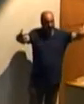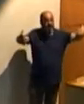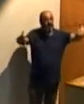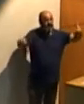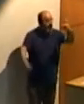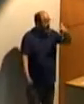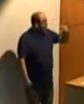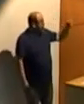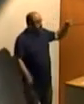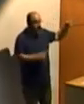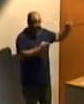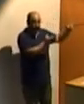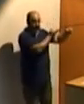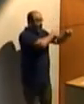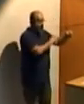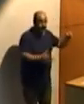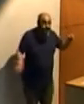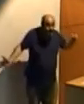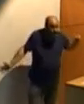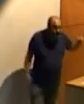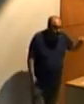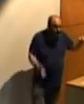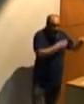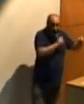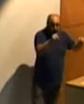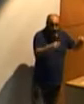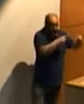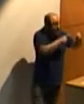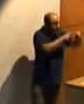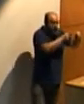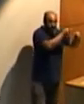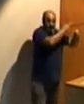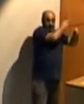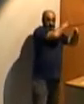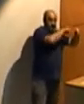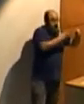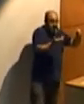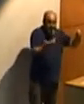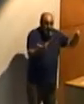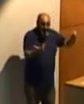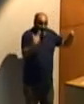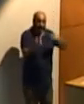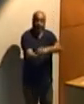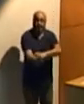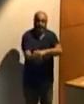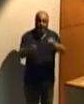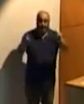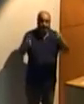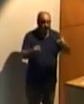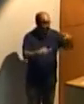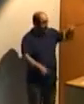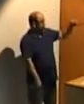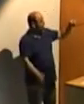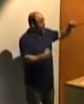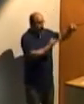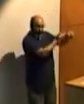quoi point d'interrogation on ne sait rien on aimerait bien savoir on a ce premier point d'interrogation l'origine finalement cette espèce cette idée